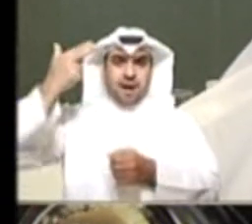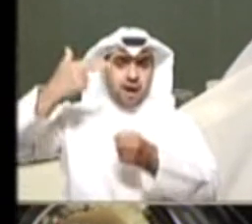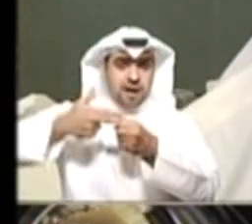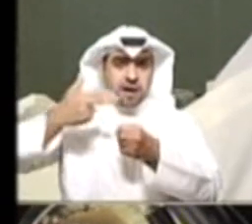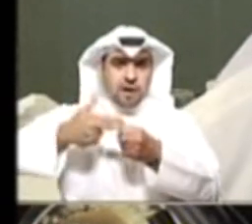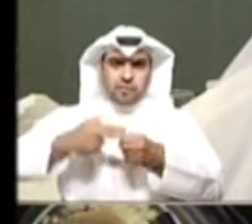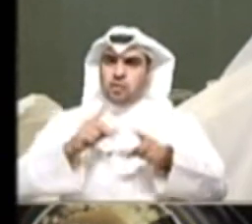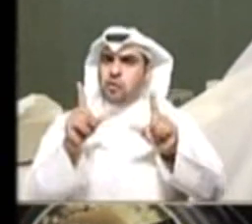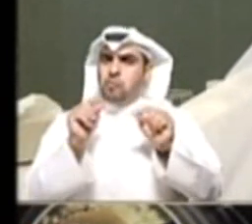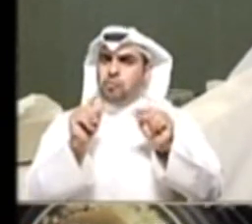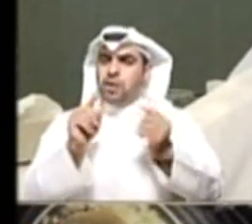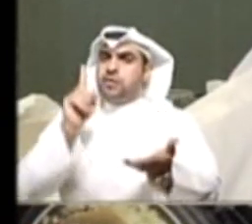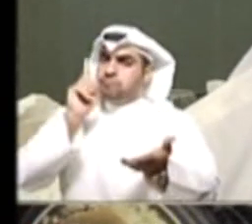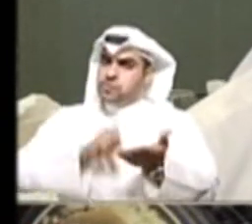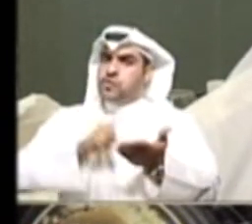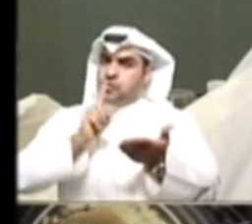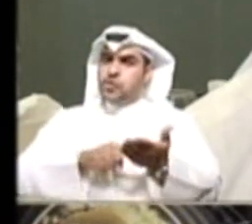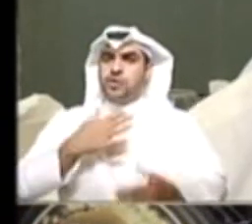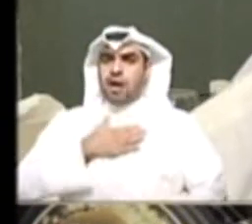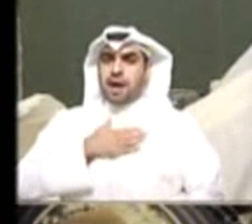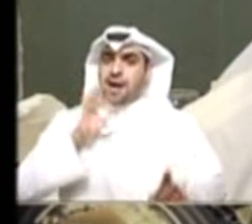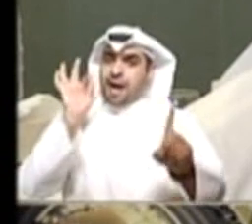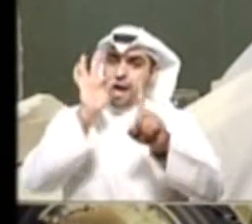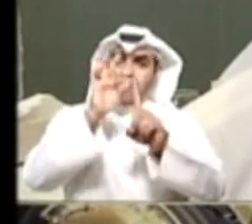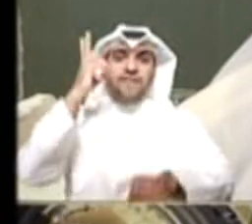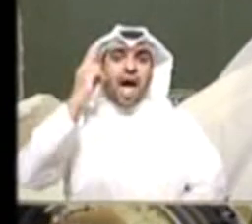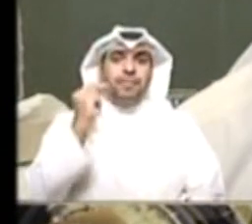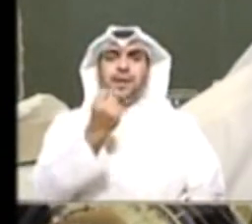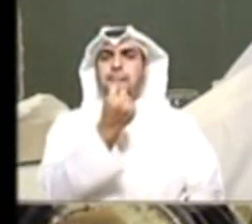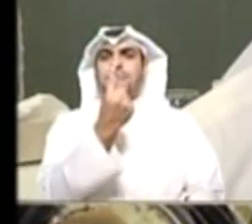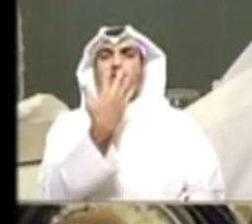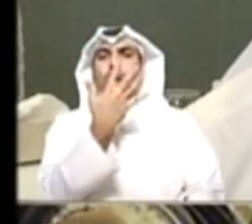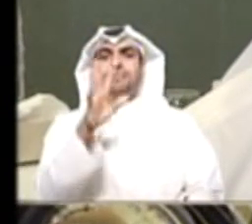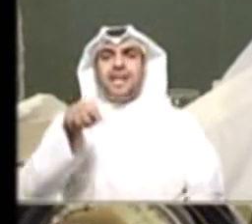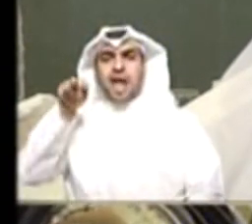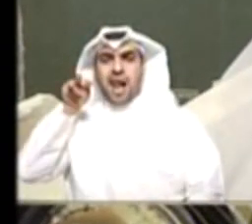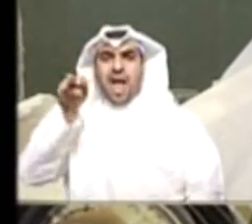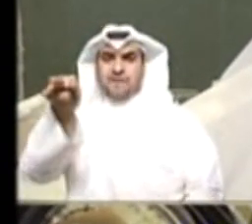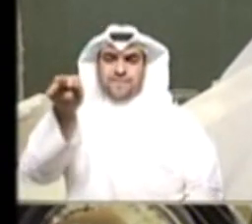بل الهدف هو 150، ولكن هذه مرحلة مهمة في استراتيجيتنا للنمو. بالنسبة